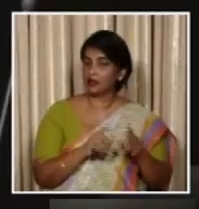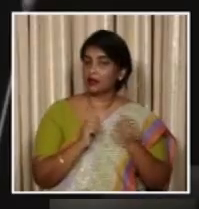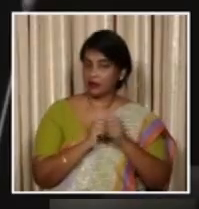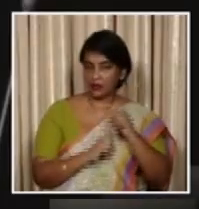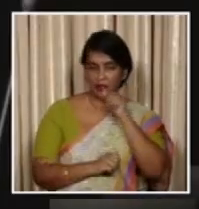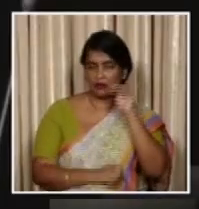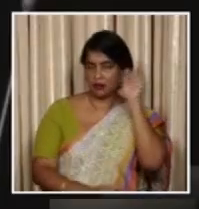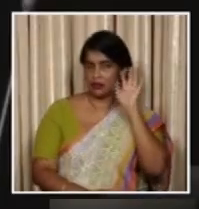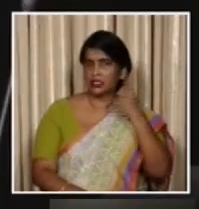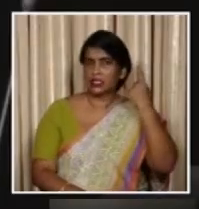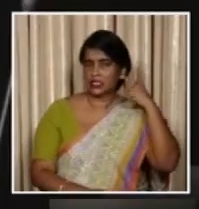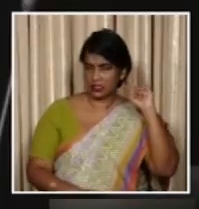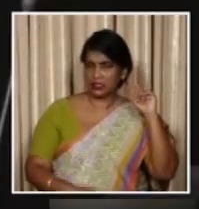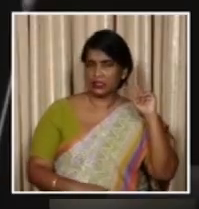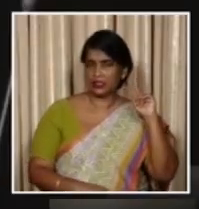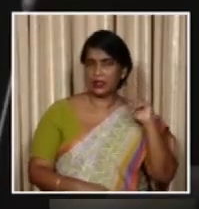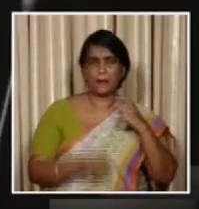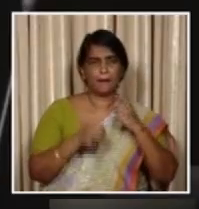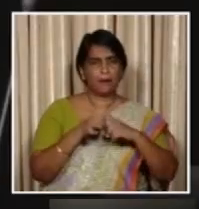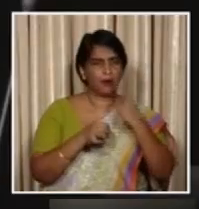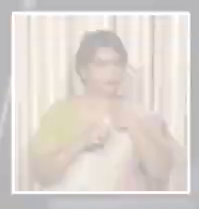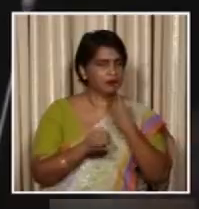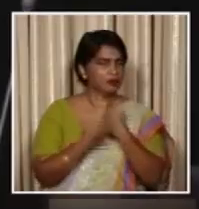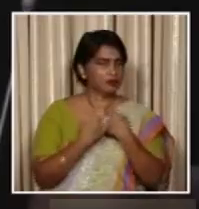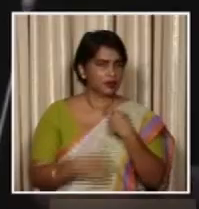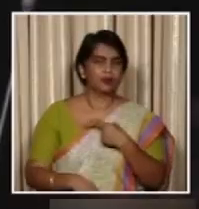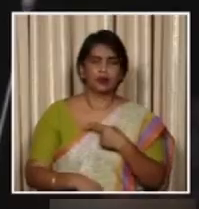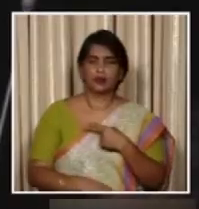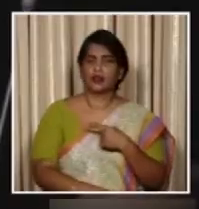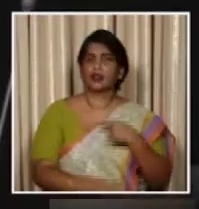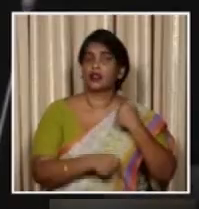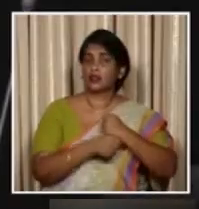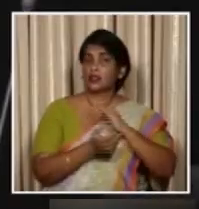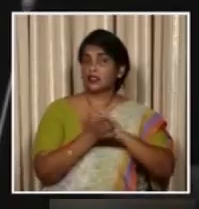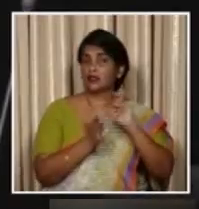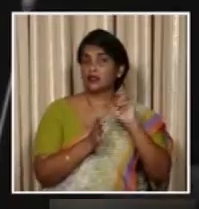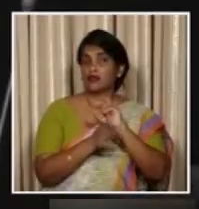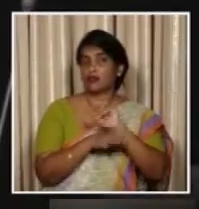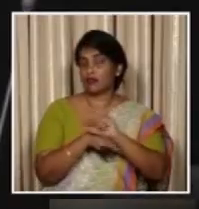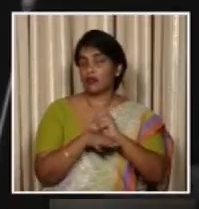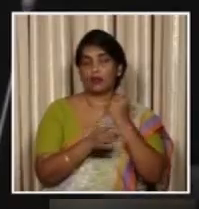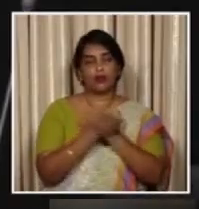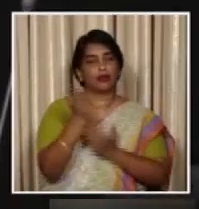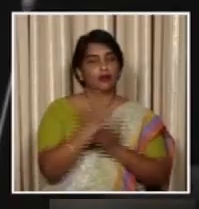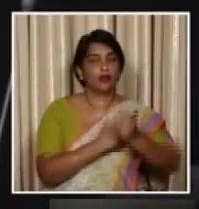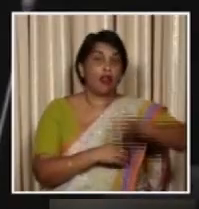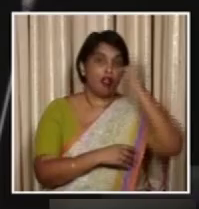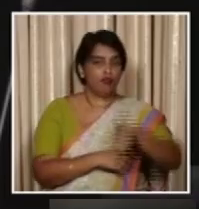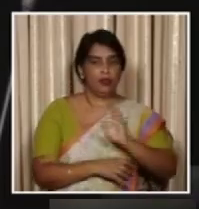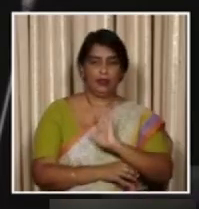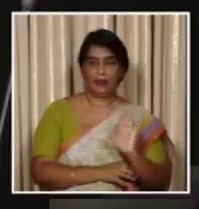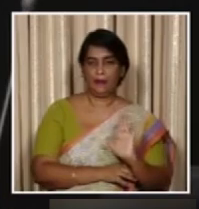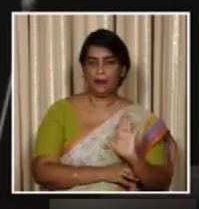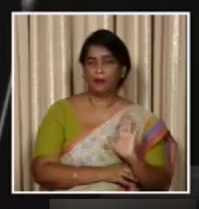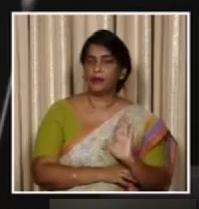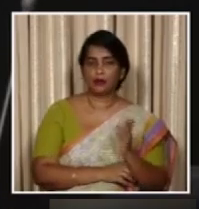මට ආරංචිය ලැබුණා ඊයේ මේ ප්‍රශ්නේ ආපු වෙලේදී හොයා බලපුවාම රාජ්‍ය සේවා කොමිසමට යම් පිරිසක් ලියුමක් දීලා තියෙනවා මේක අනුමත කරන්න එපා කියලා.